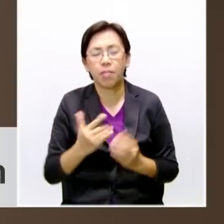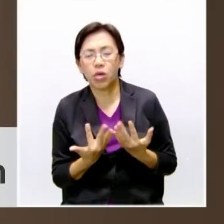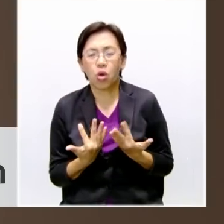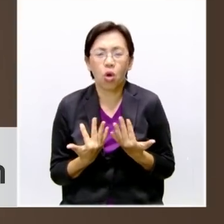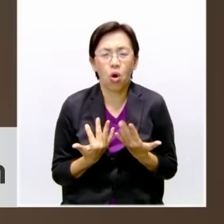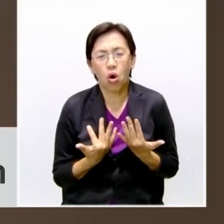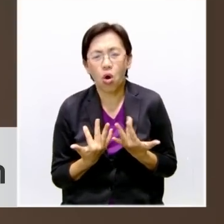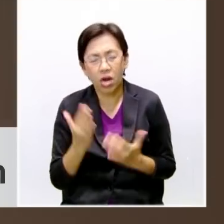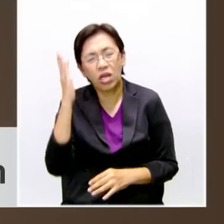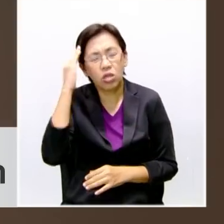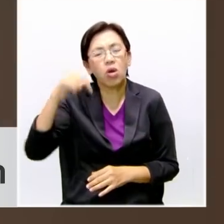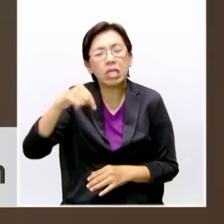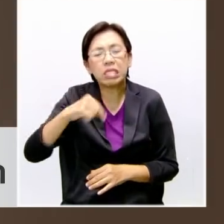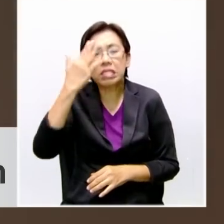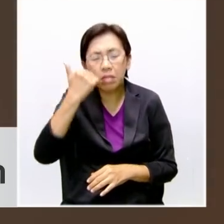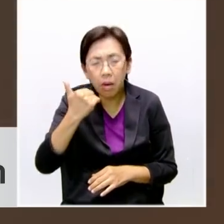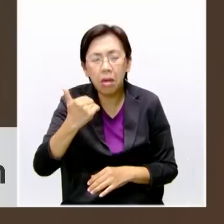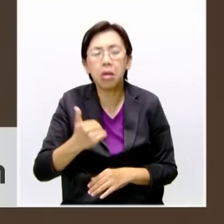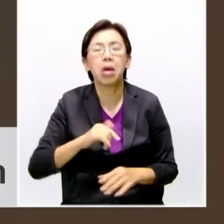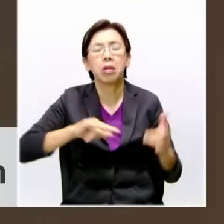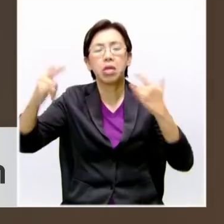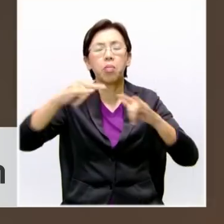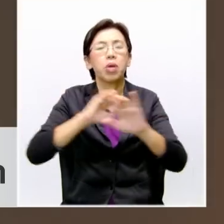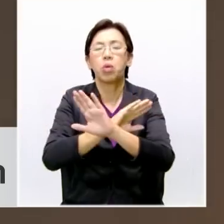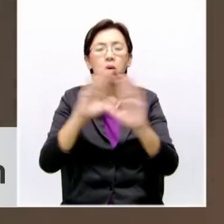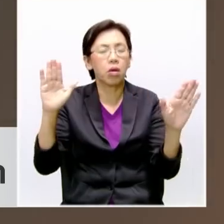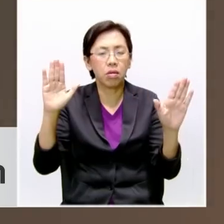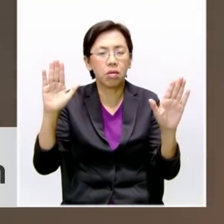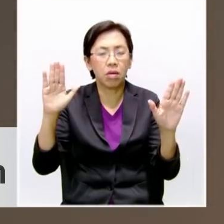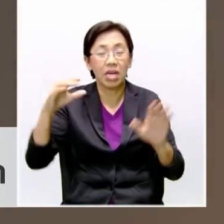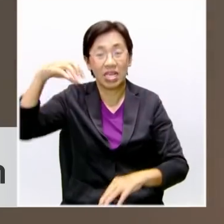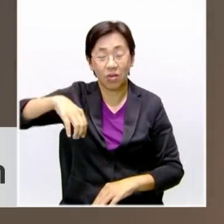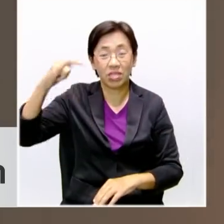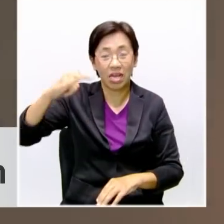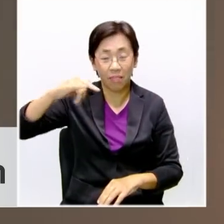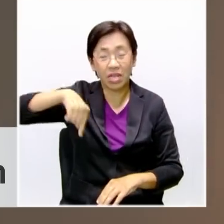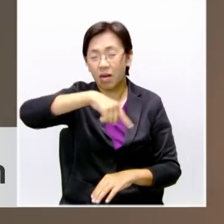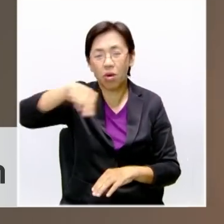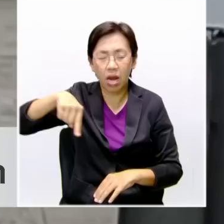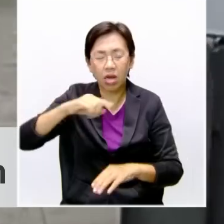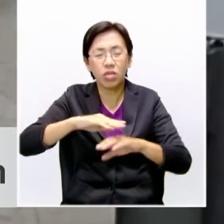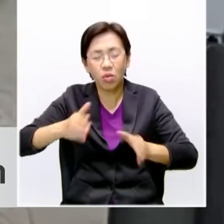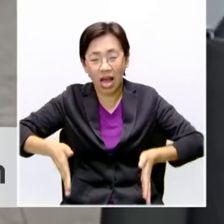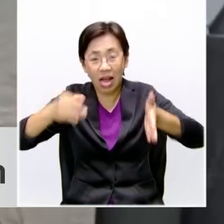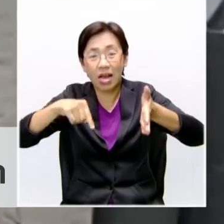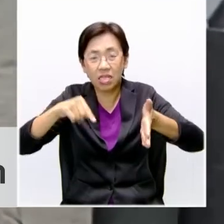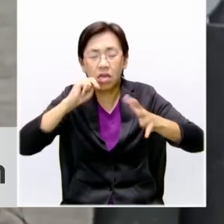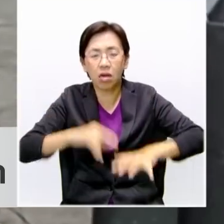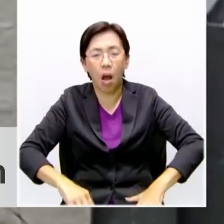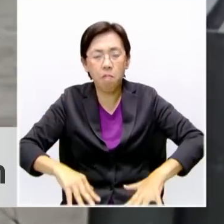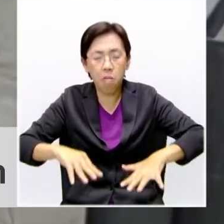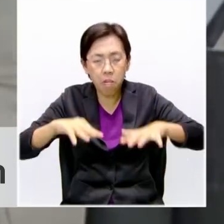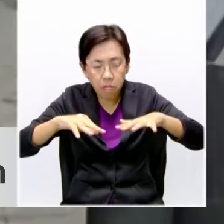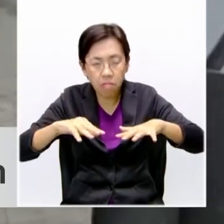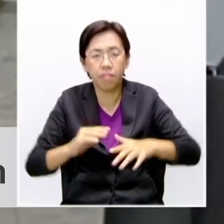ต้องค้างคืนอยู่ในนั้นหลังจากที่เที่ยวบินยกเลิกที่สนามบินนี้ทั้งหมดเลยนะคะอาคารผู้โดยสารก็ถูกน้ำท่วมหล